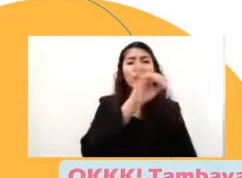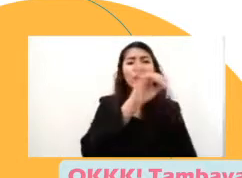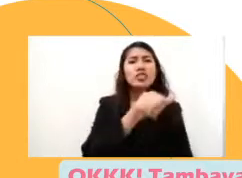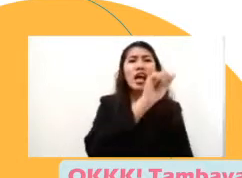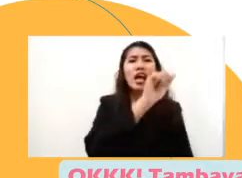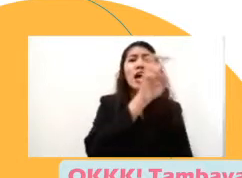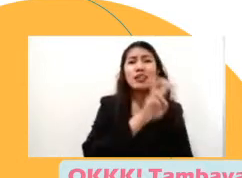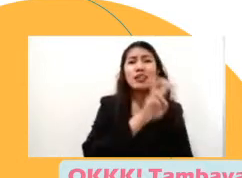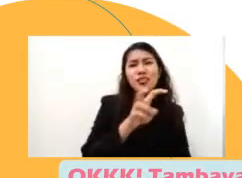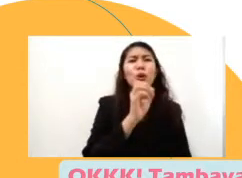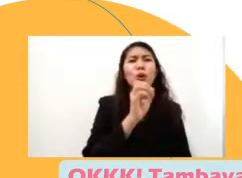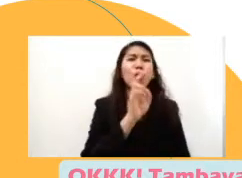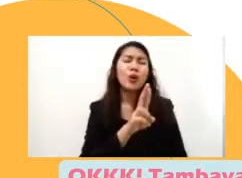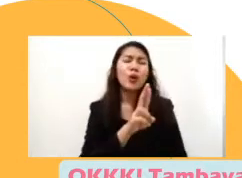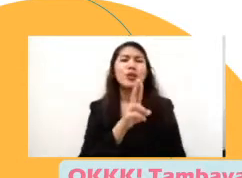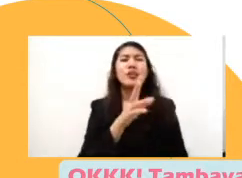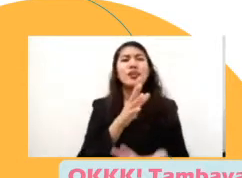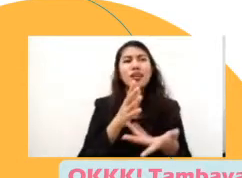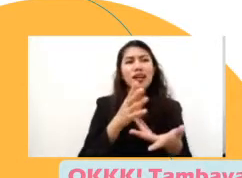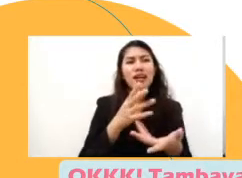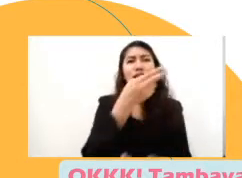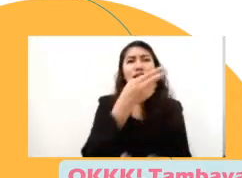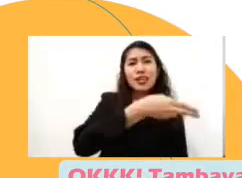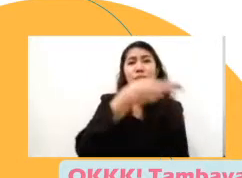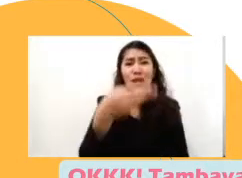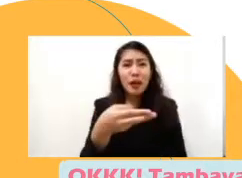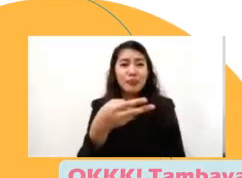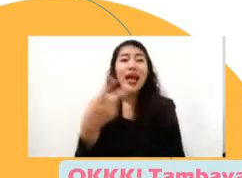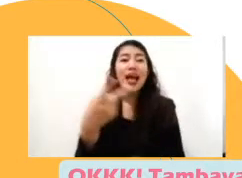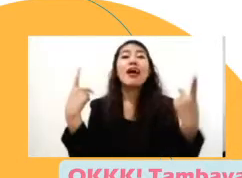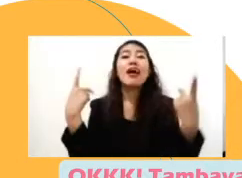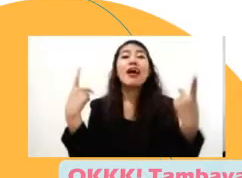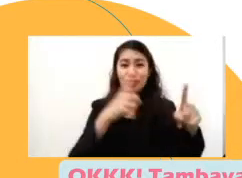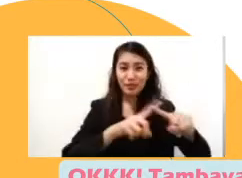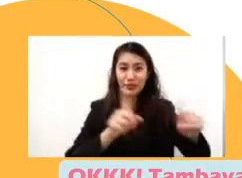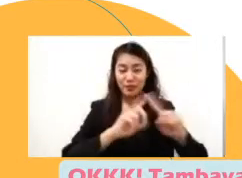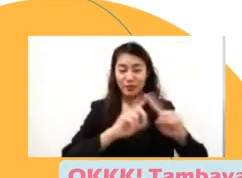May iba siyang binibigay na kahulugan at pakiramdam, di ba?